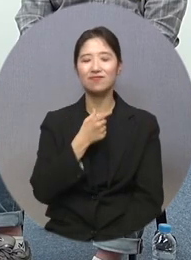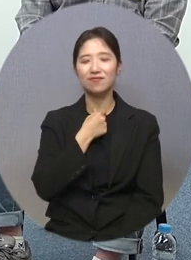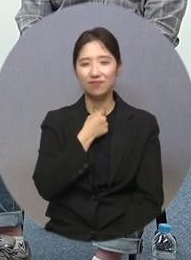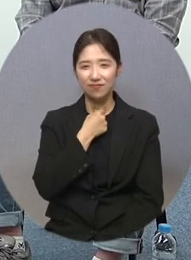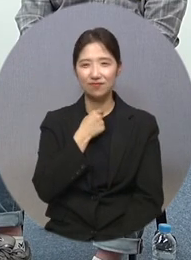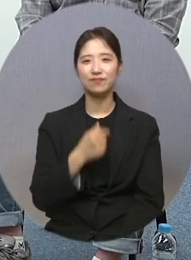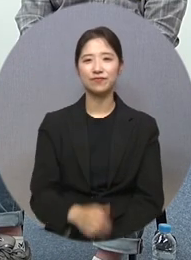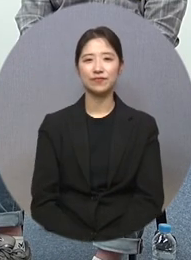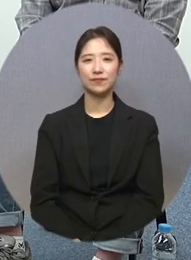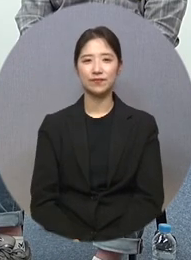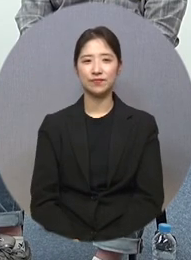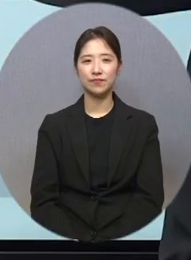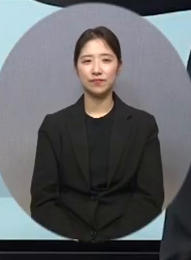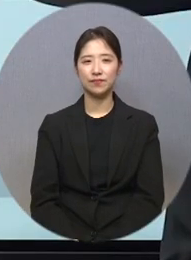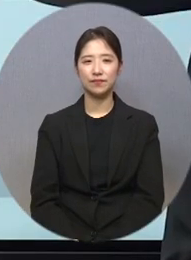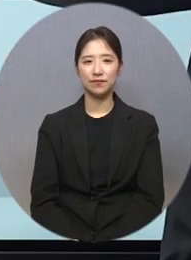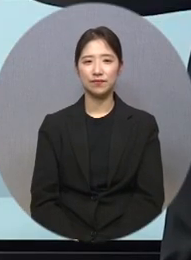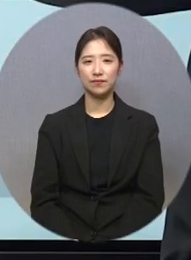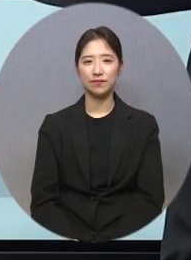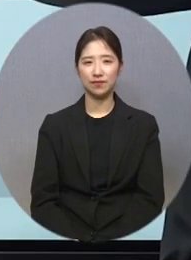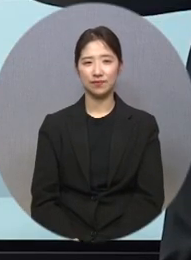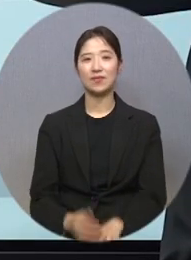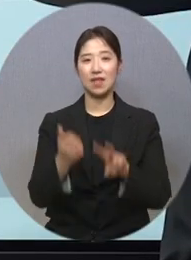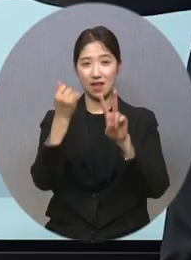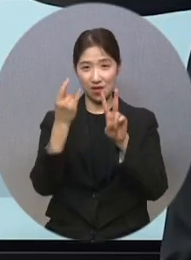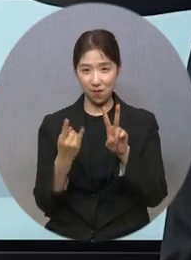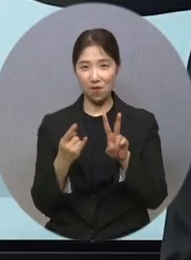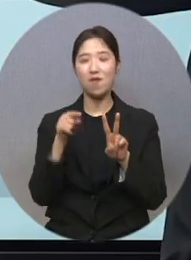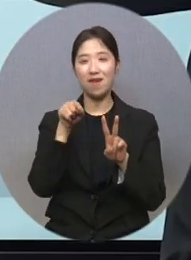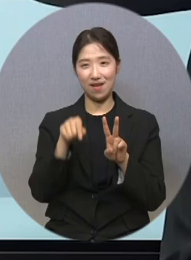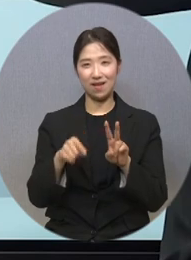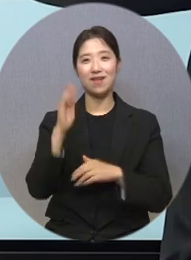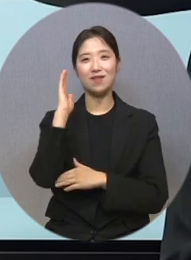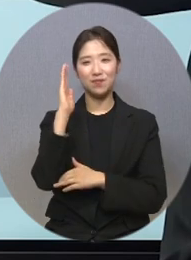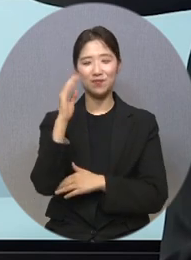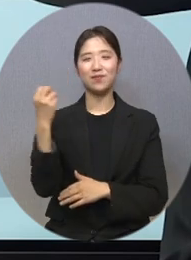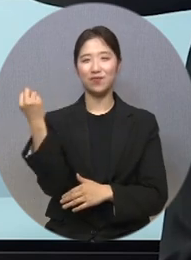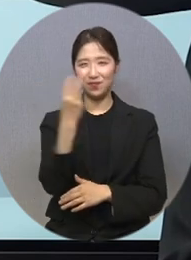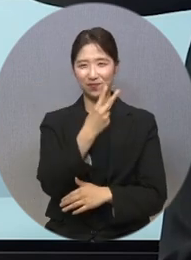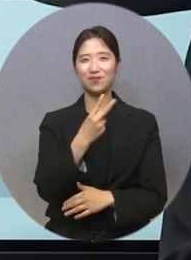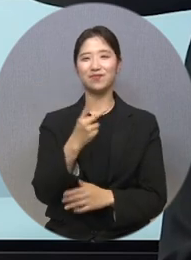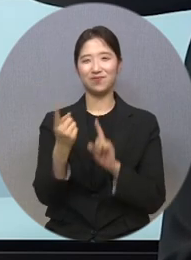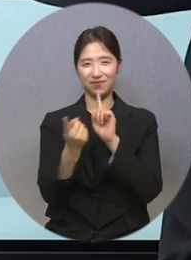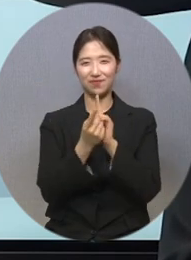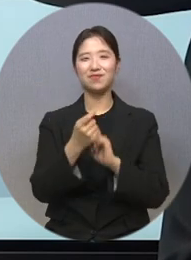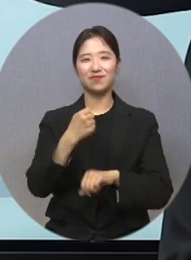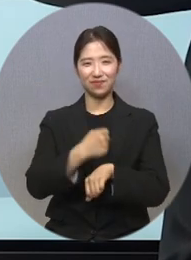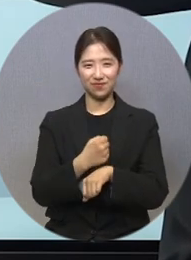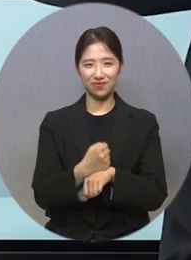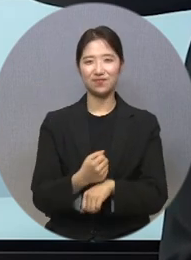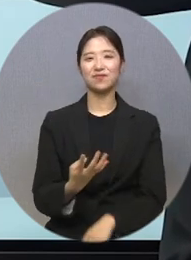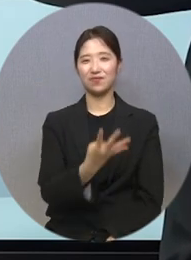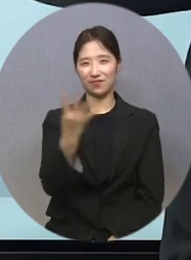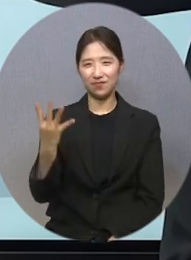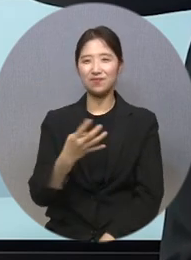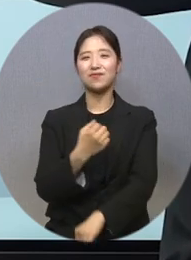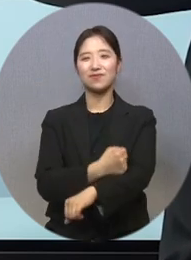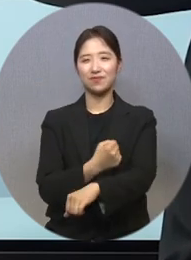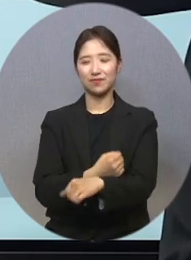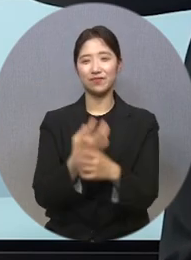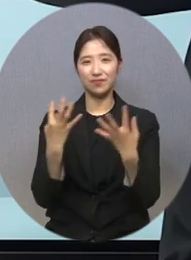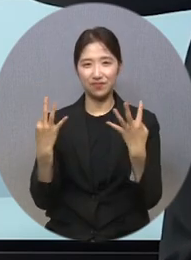하는 바람을 가져봅니다. 제2회 장애인 아고라로 또 찾아뵙도록 하겠습니다. 오늘 모신 네 분